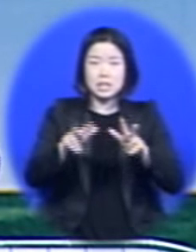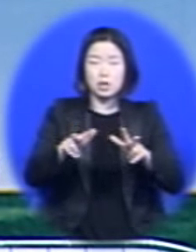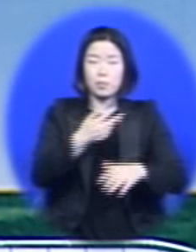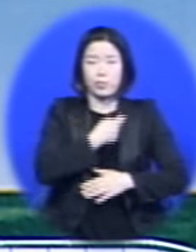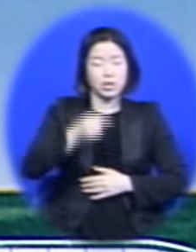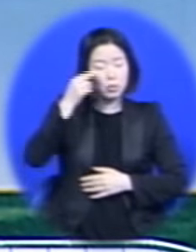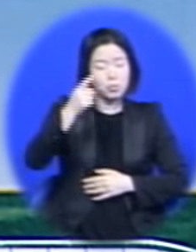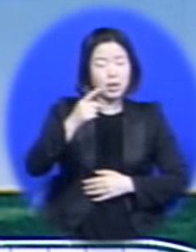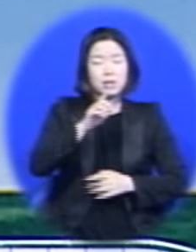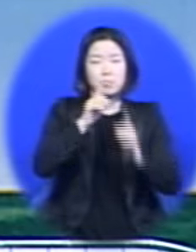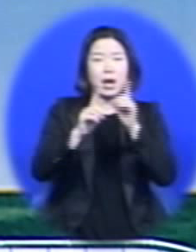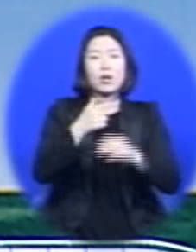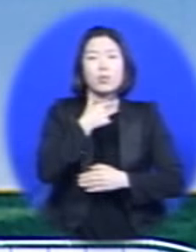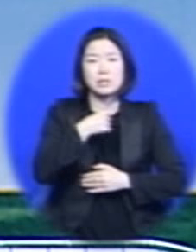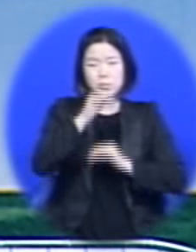말씀하고 싶어 하는 것입니다.